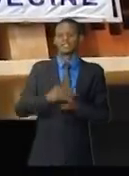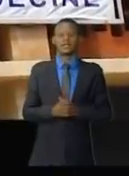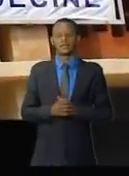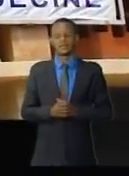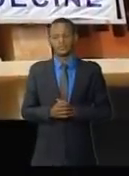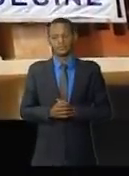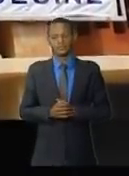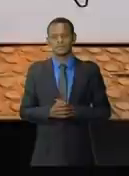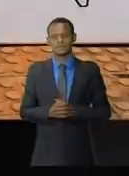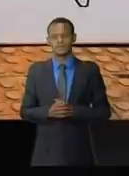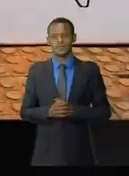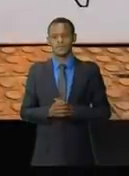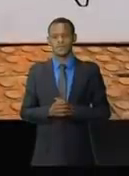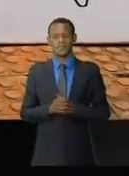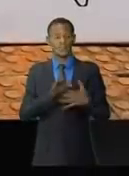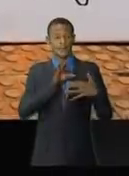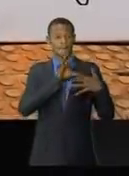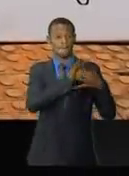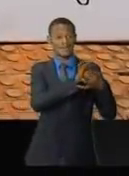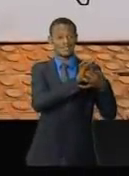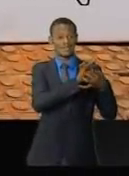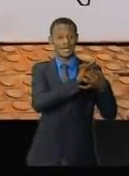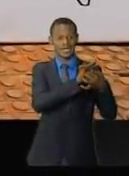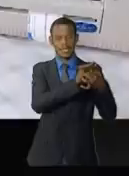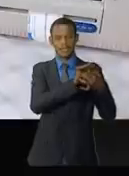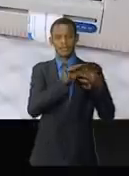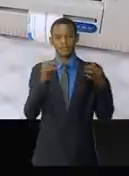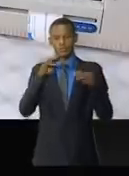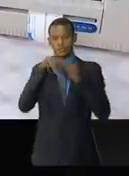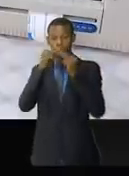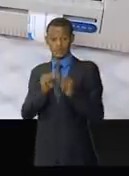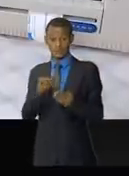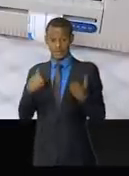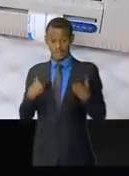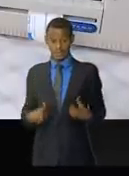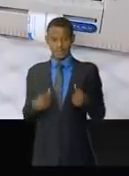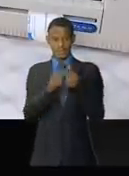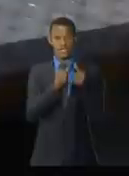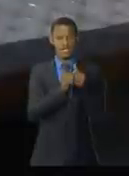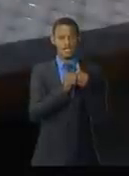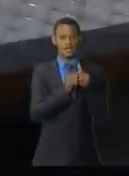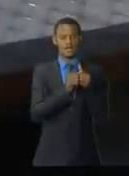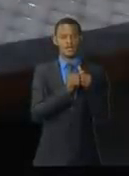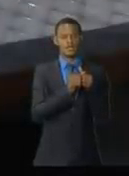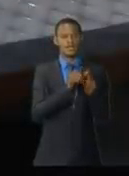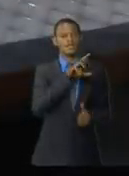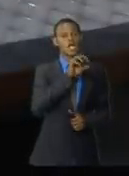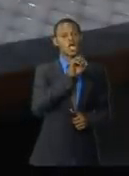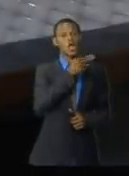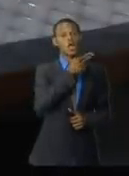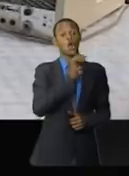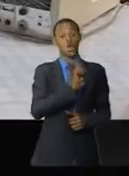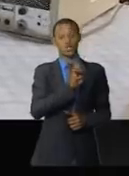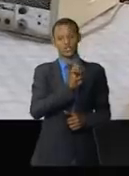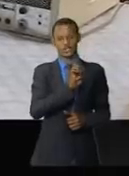parti pour un partenariat de 5 ans, ministère de la Santé, Roche RDC, leader mondial en diagnostic et traitement du cancer. Le tout premier